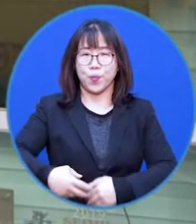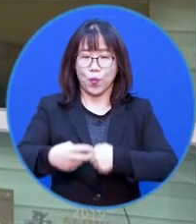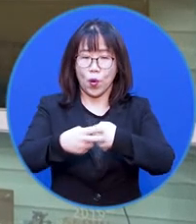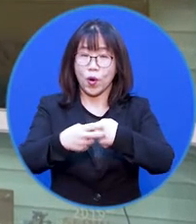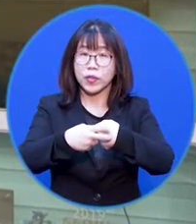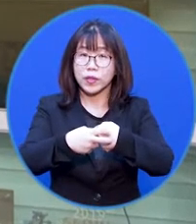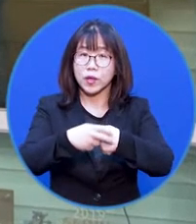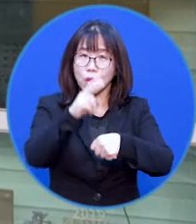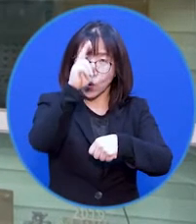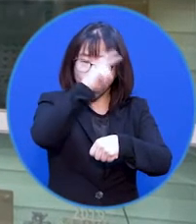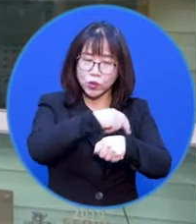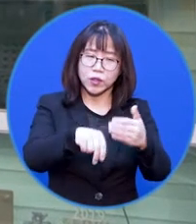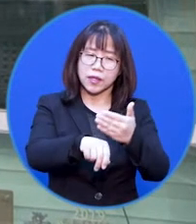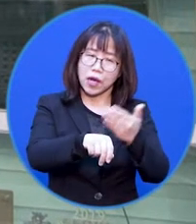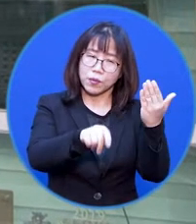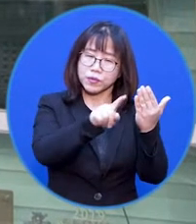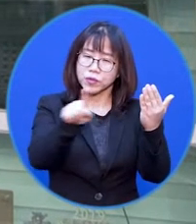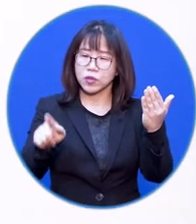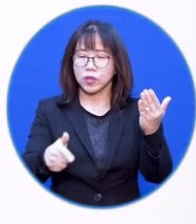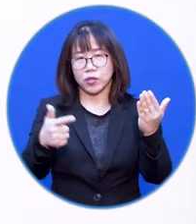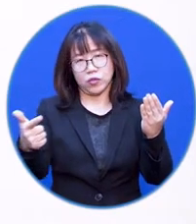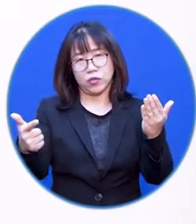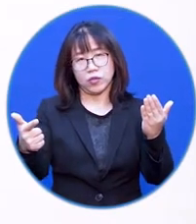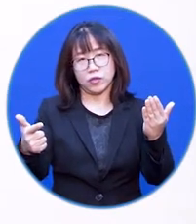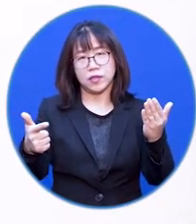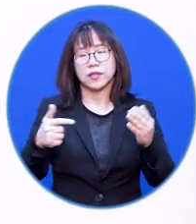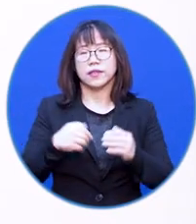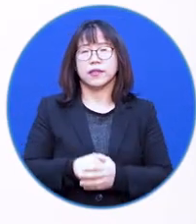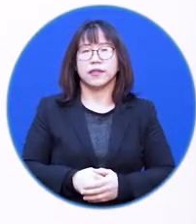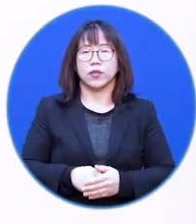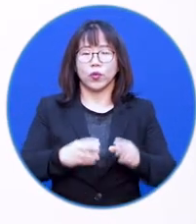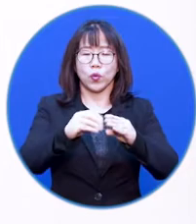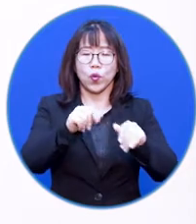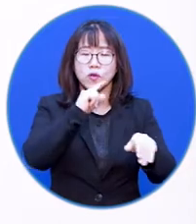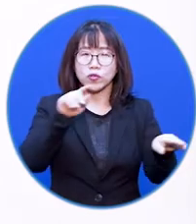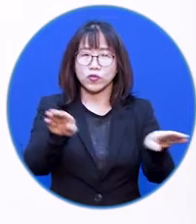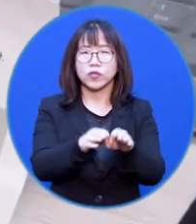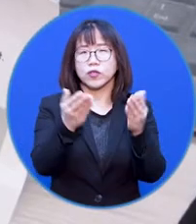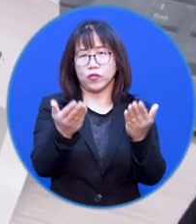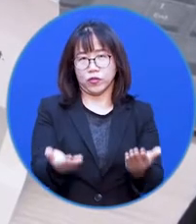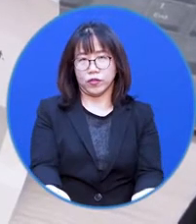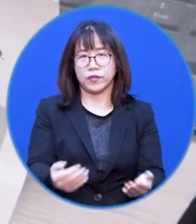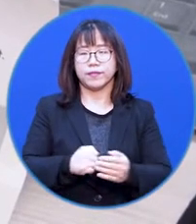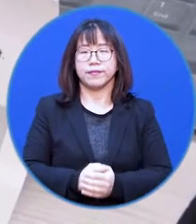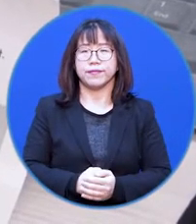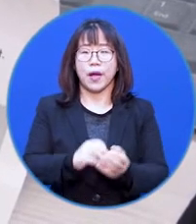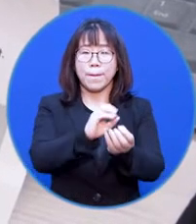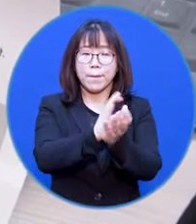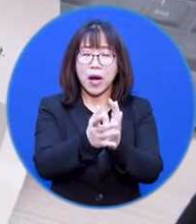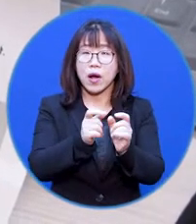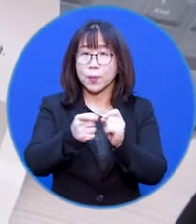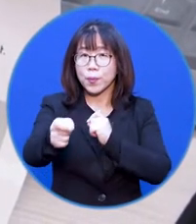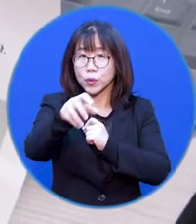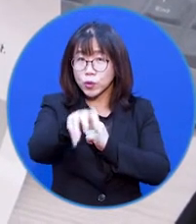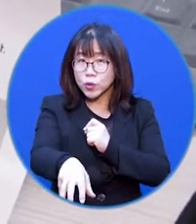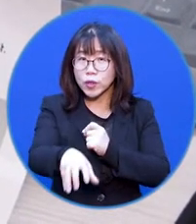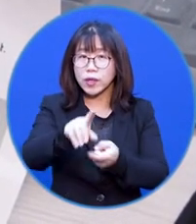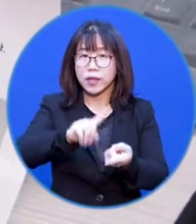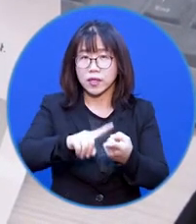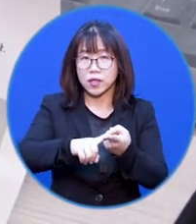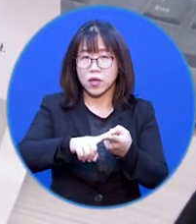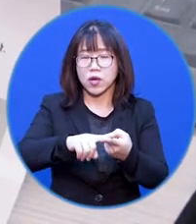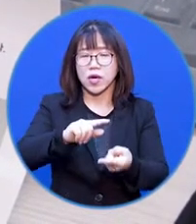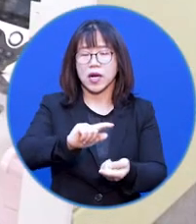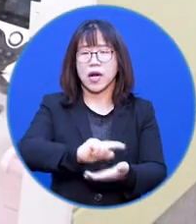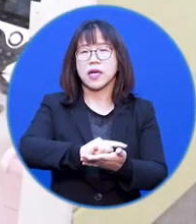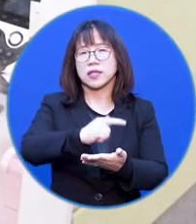방화보건지소 운영 시간은 오전 9시부터 오후 6시까지며 토요일과 공휴일은 휴무입니다.